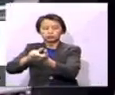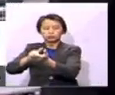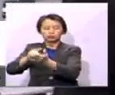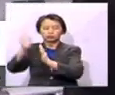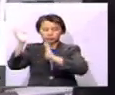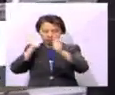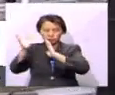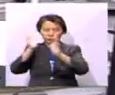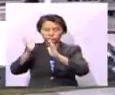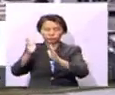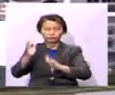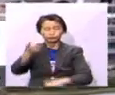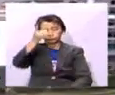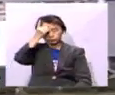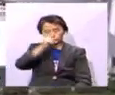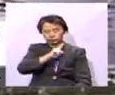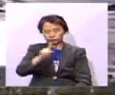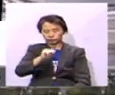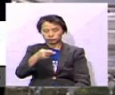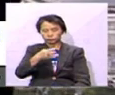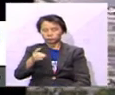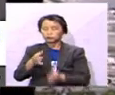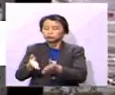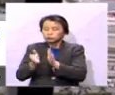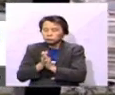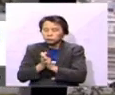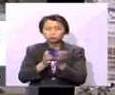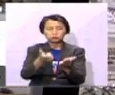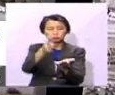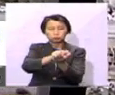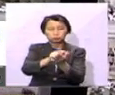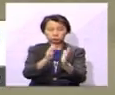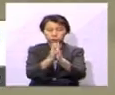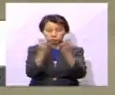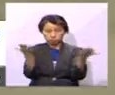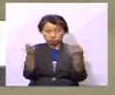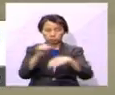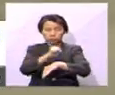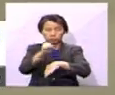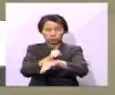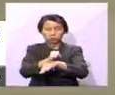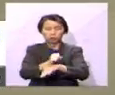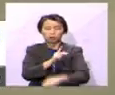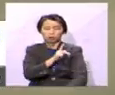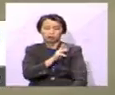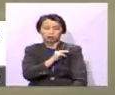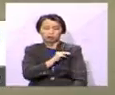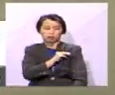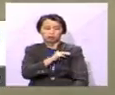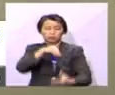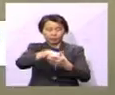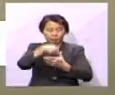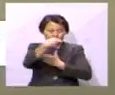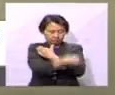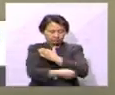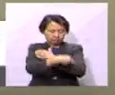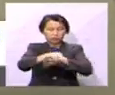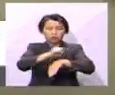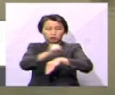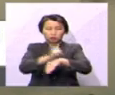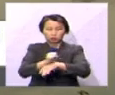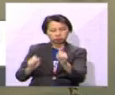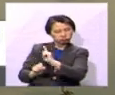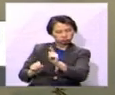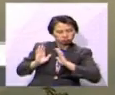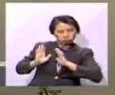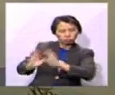Pemeriksaan Malaysia. Dato' Sri Dr. Ahmad Zahid diminta mengulas laporan sebuah akhbar Singapura bahawa Kementerian Ehwal Dalam Negeri Republik itu